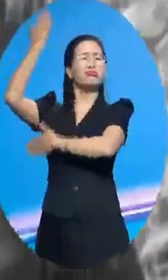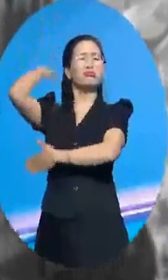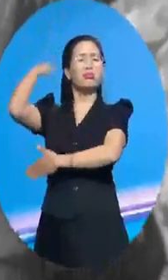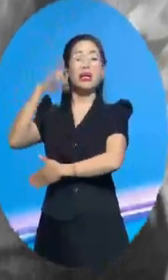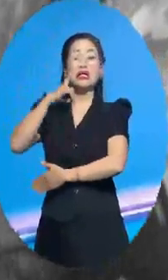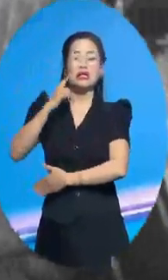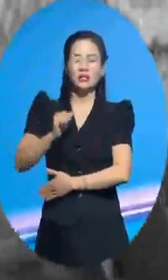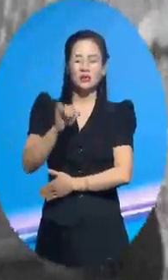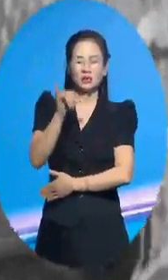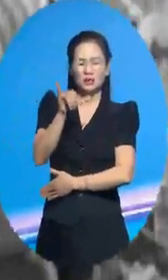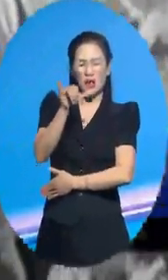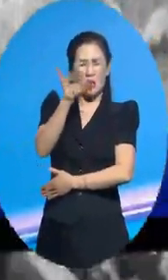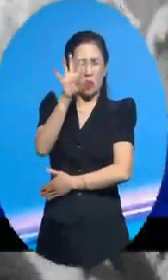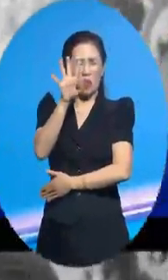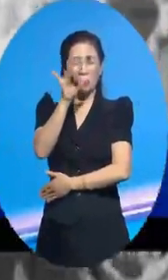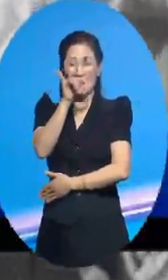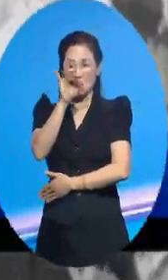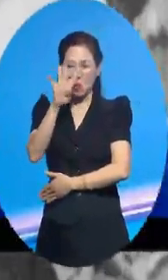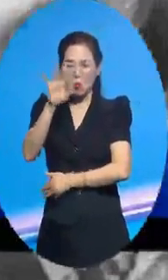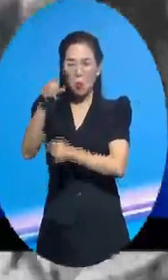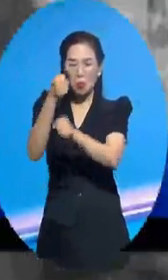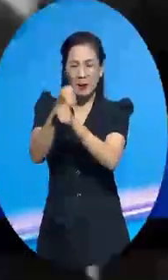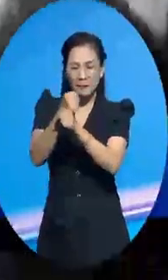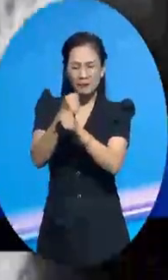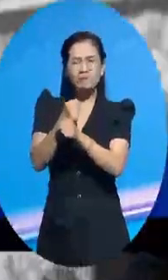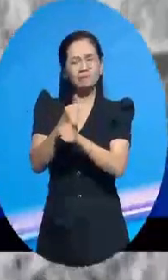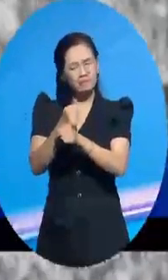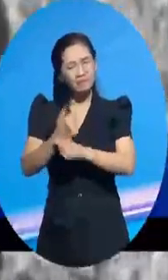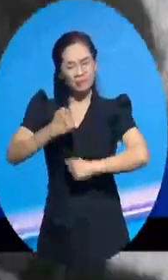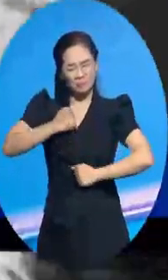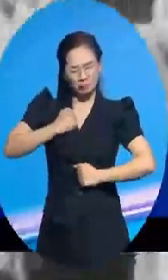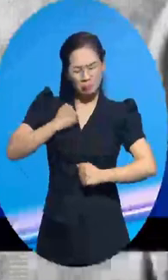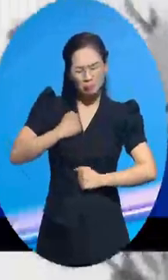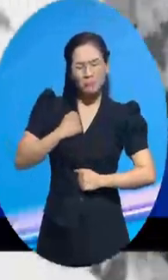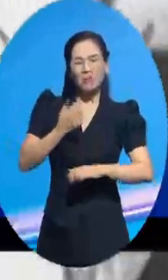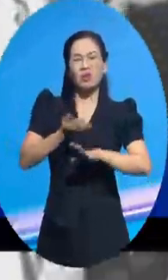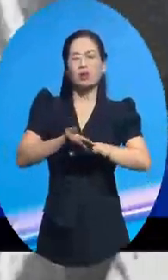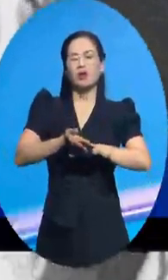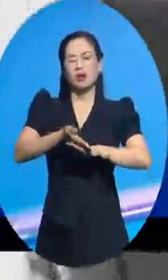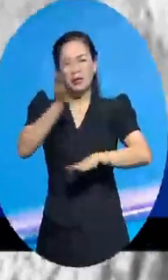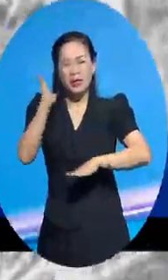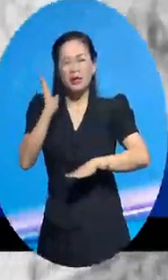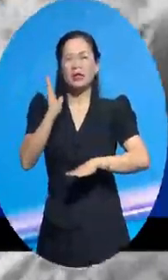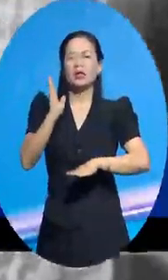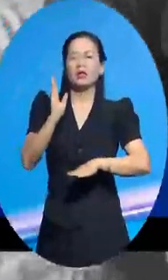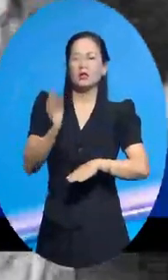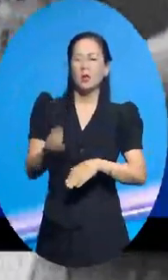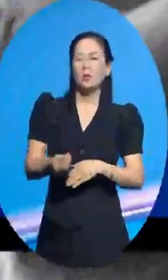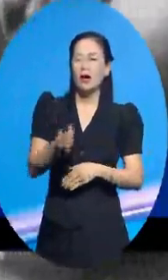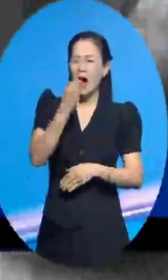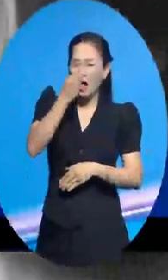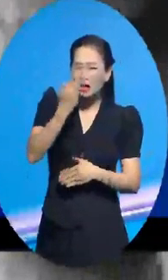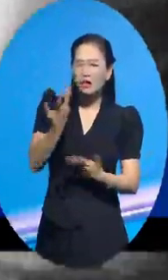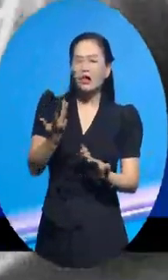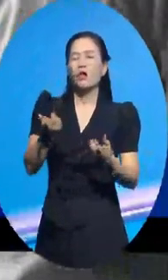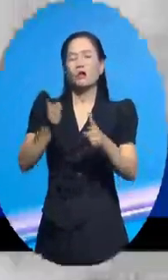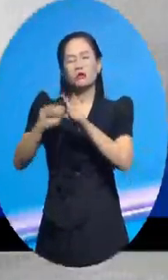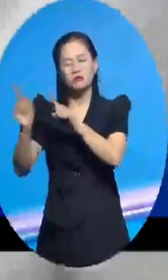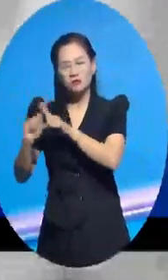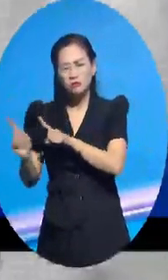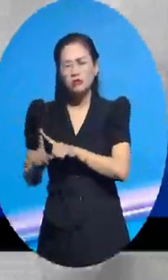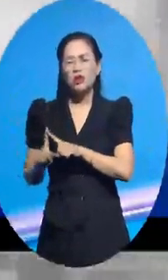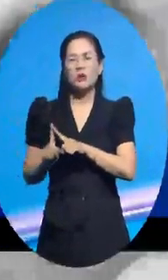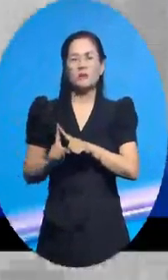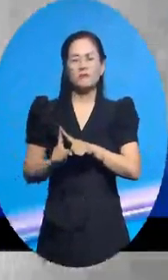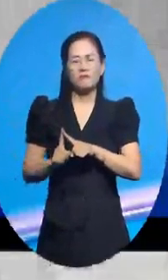64 năm trước, để đáp ứng nhu cầu chi viện nhân tài vật lực từ hậu phương lớn miền Bắc cho tiền tuyến lớn miền Nam, Bộ Chính trị đã quyết